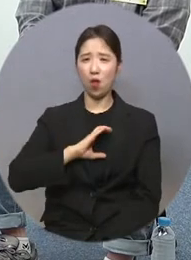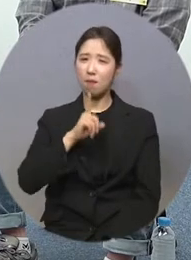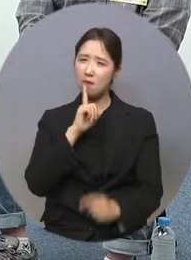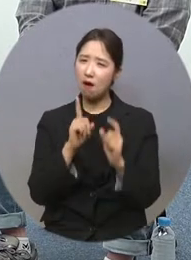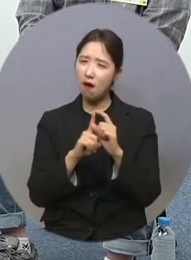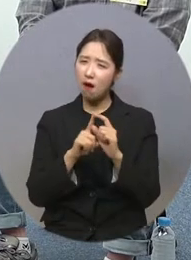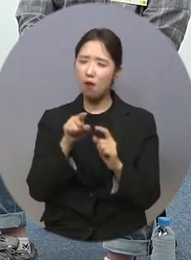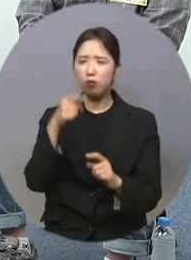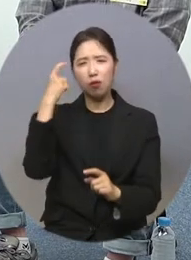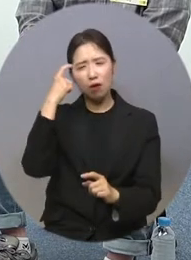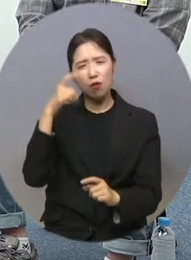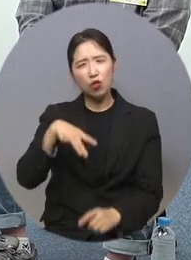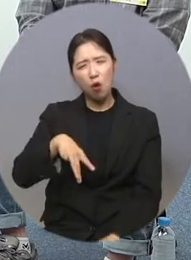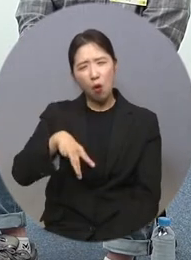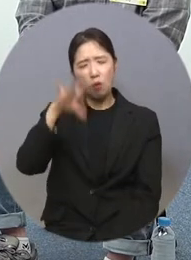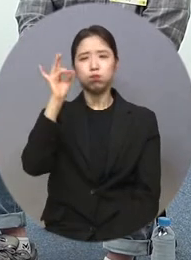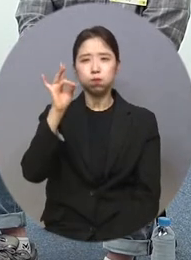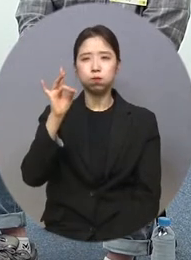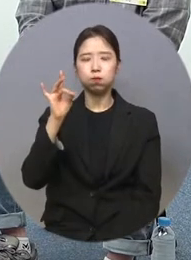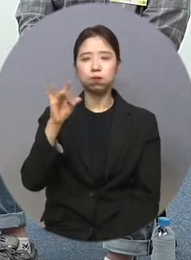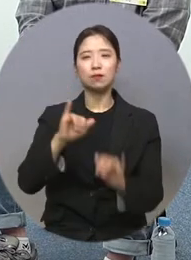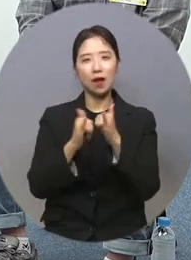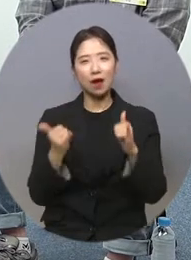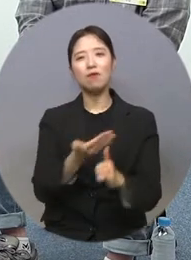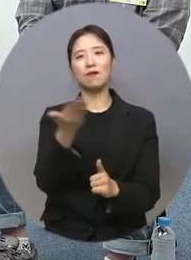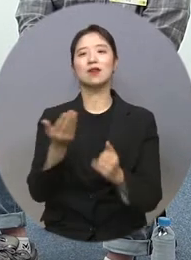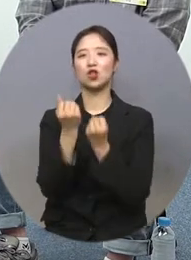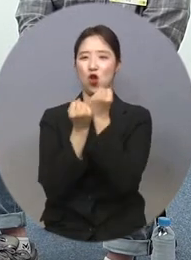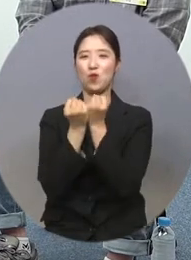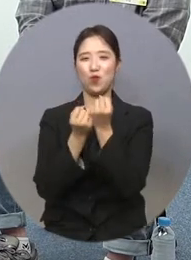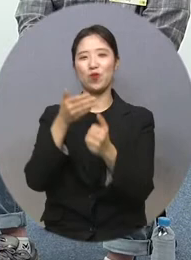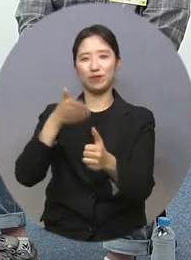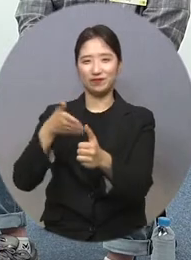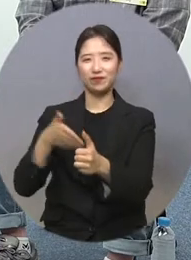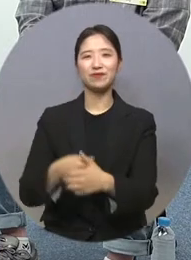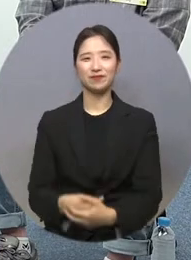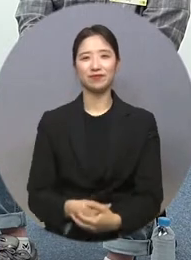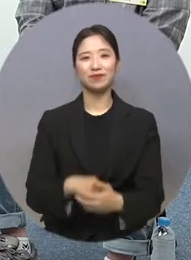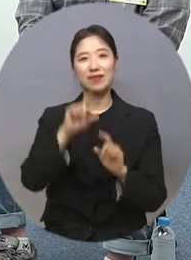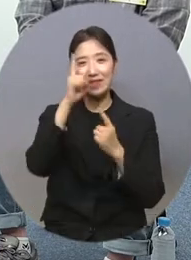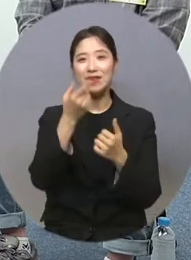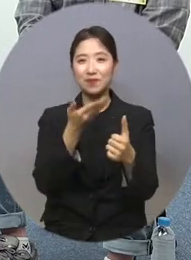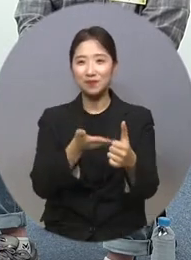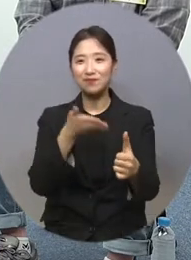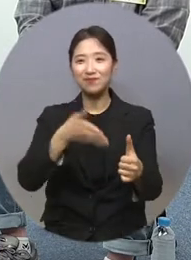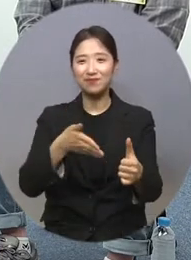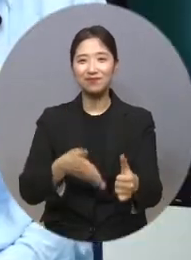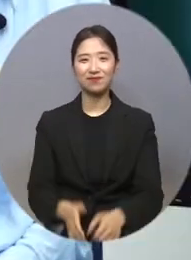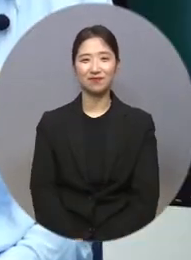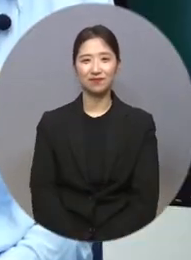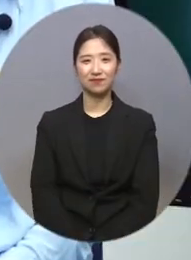잘 설명해 주시면 어떨까 생각이 듭니다. 우리 보경님부터 한번 부탁을 드릴까요?